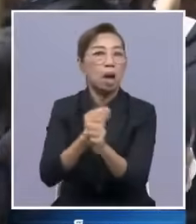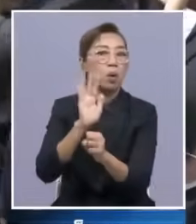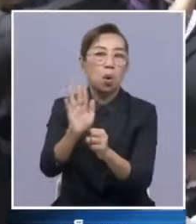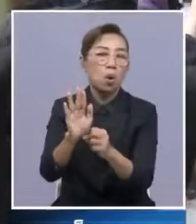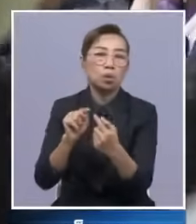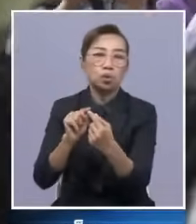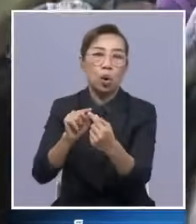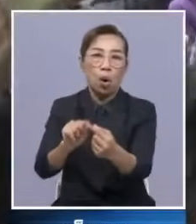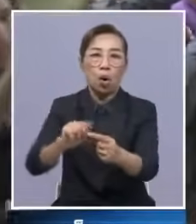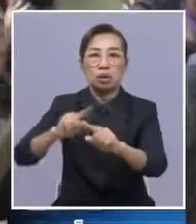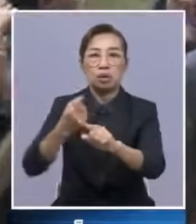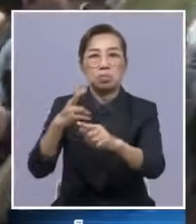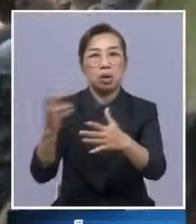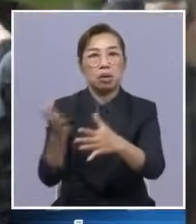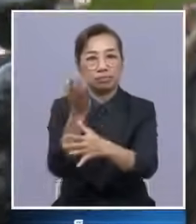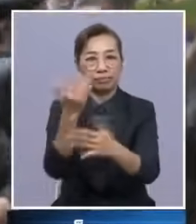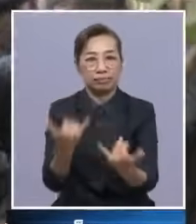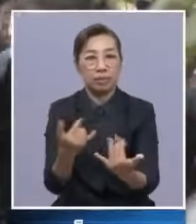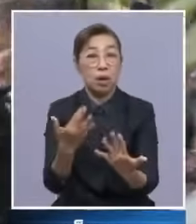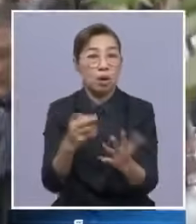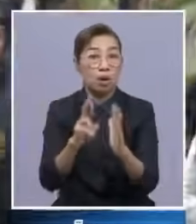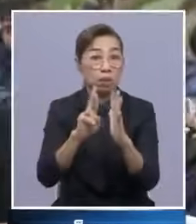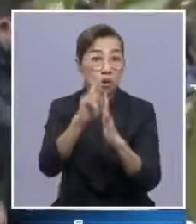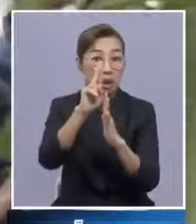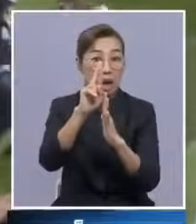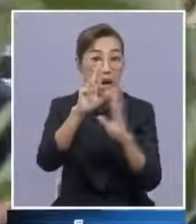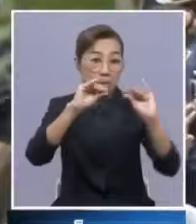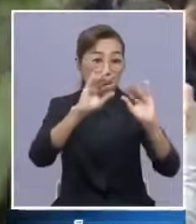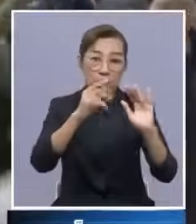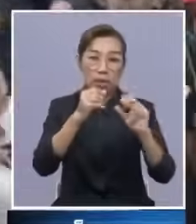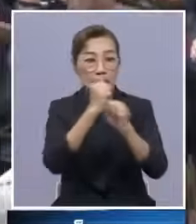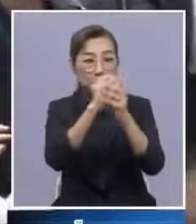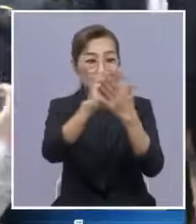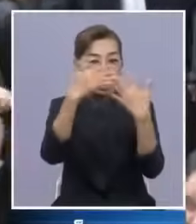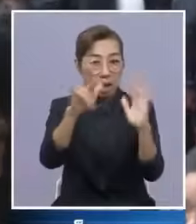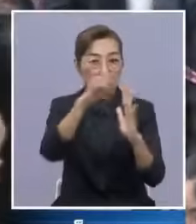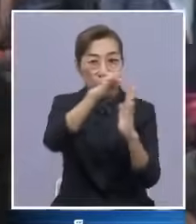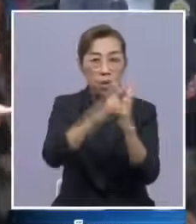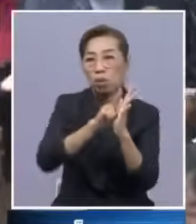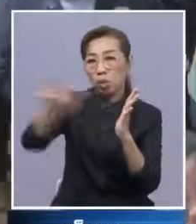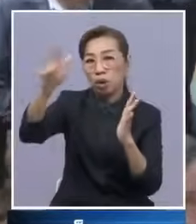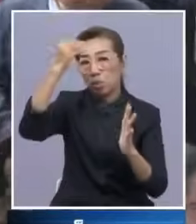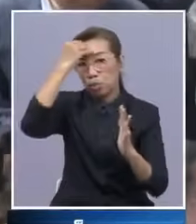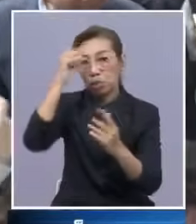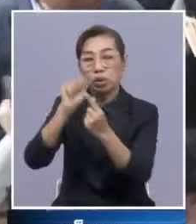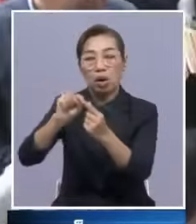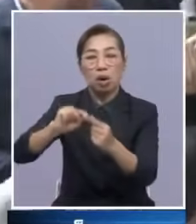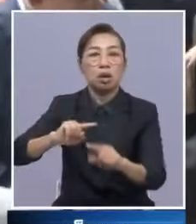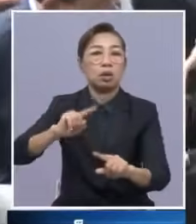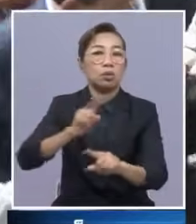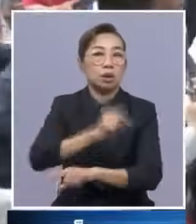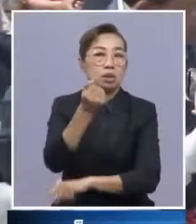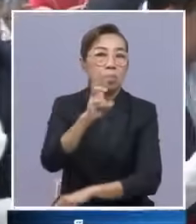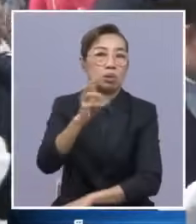นถึงต้นเดือนธันวาคมนี้ครับ เดี๋ยวกลับจากเชียงรายก็มีภารกิจนู่นไปญี่ปุ่นต่อเลย3วัน16 17 18